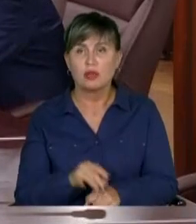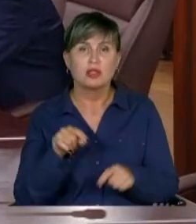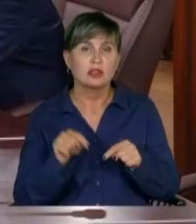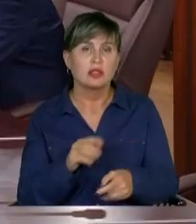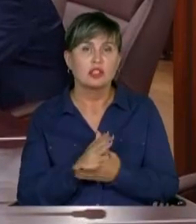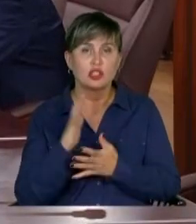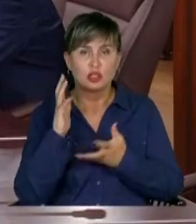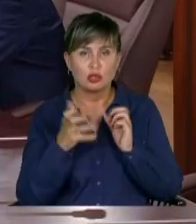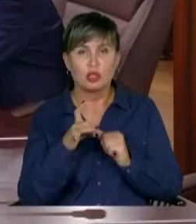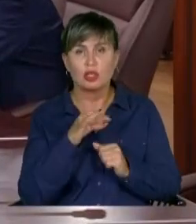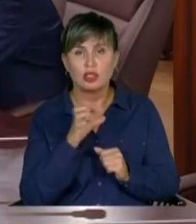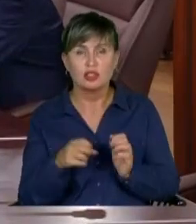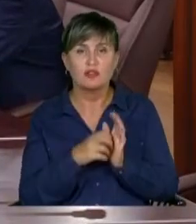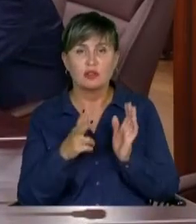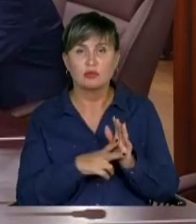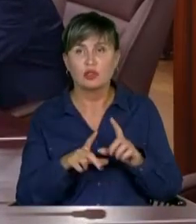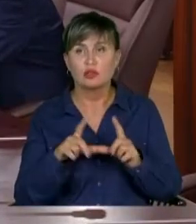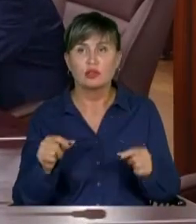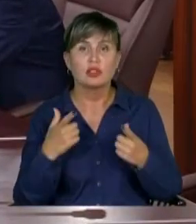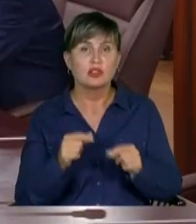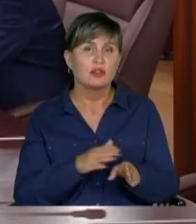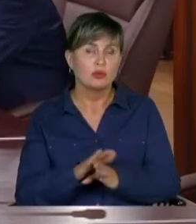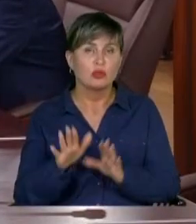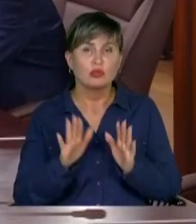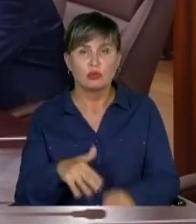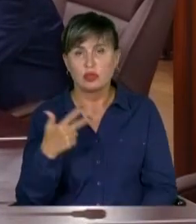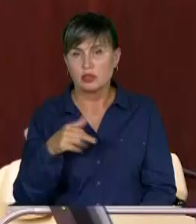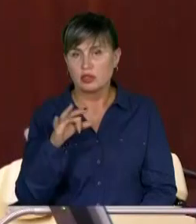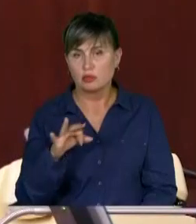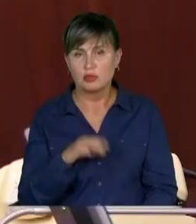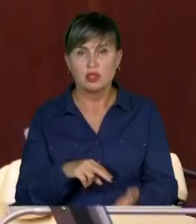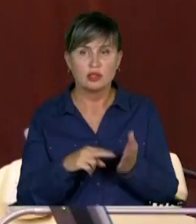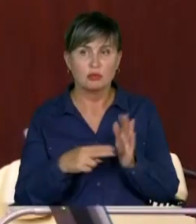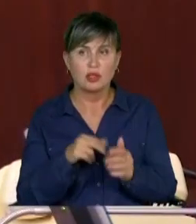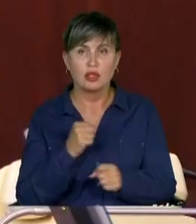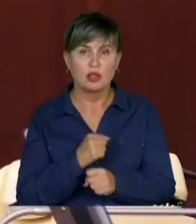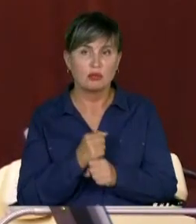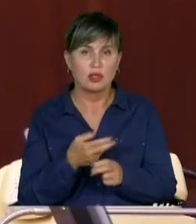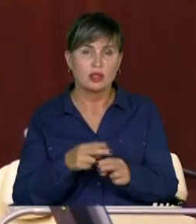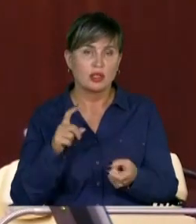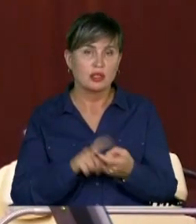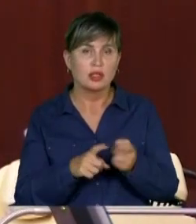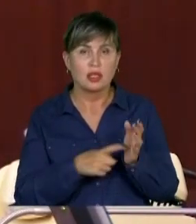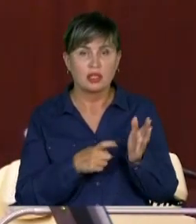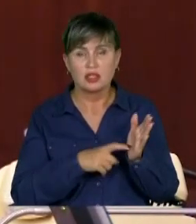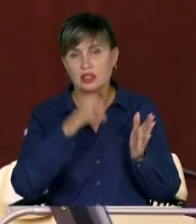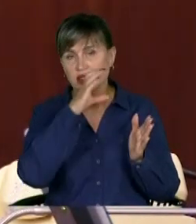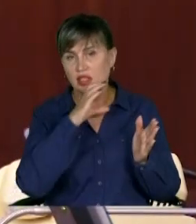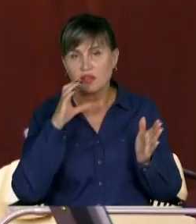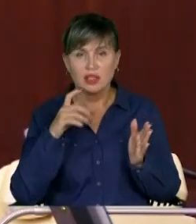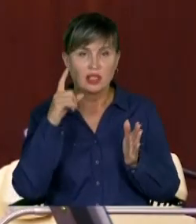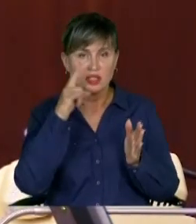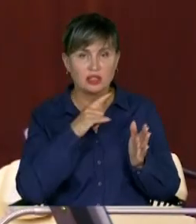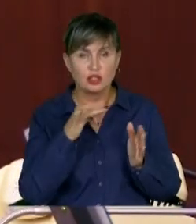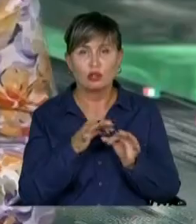есть серьезные риски по 18 школам, где выполнено только 30% запланированных работ. Это касается Карагандинской, Северо-Казахстанской области